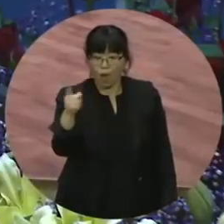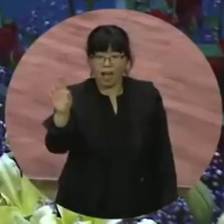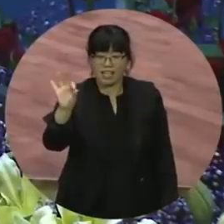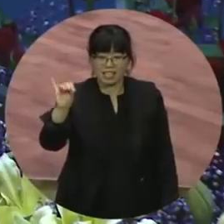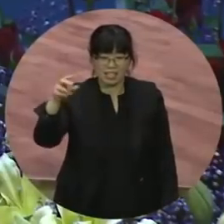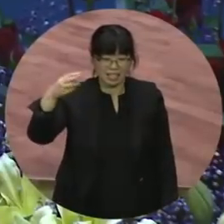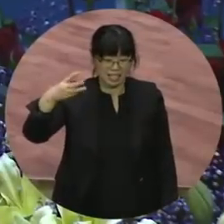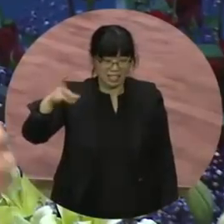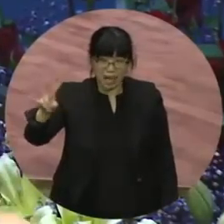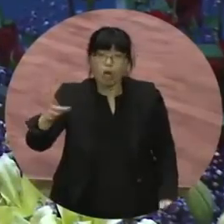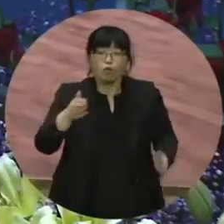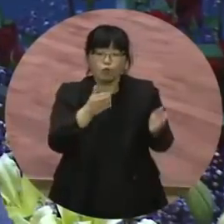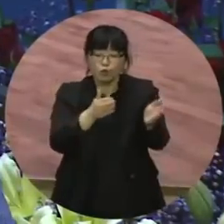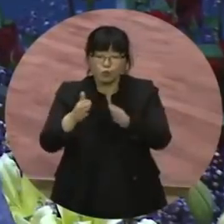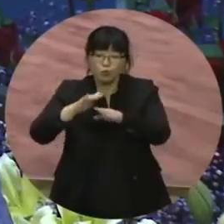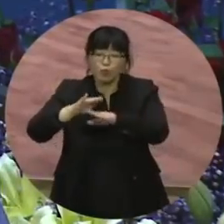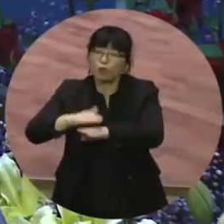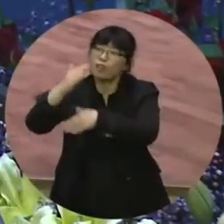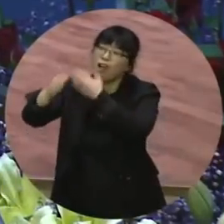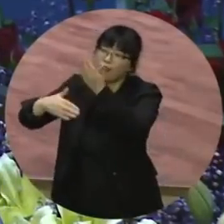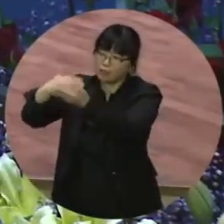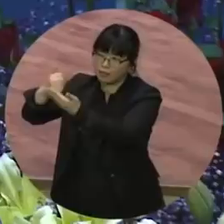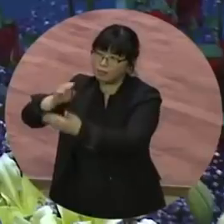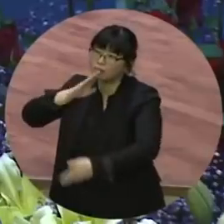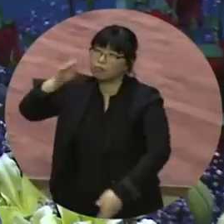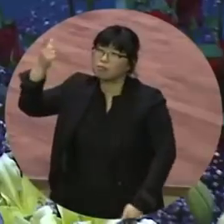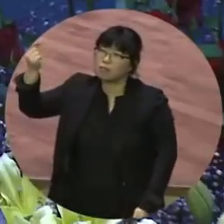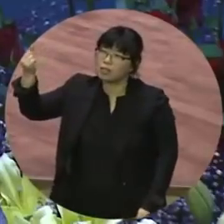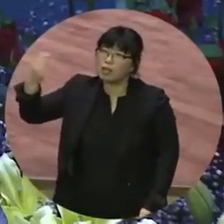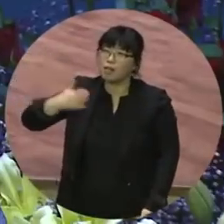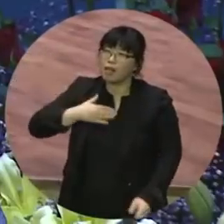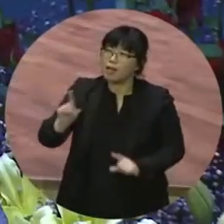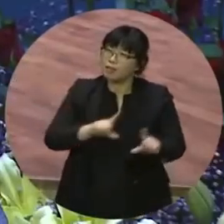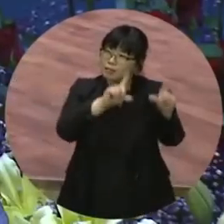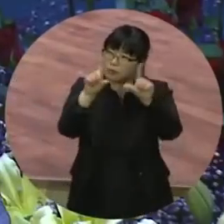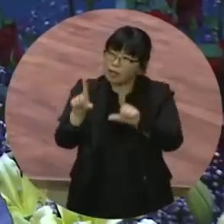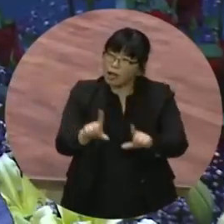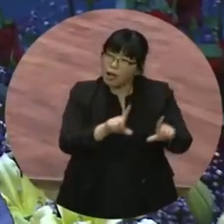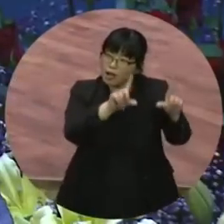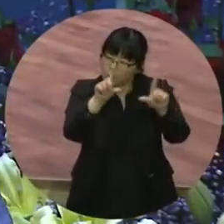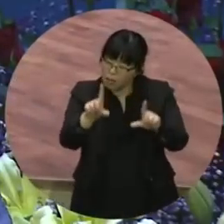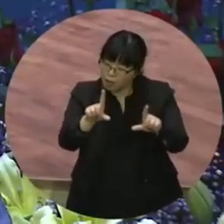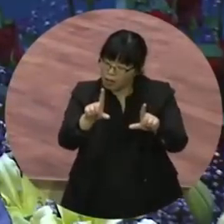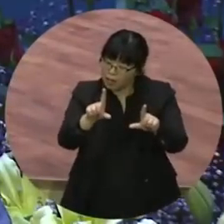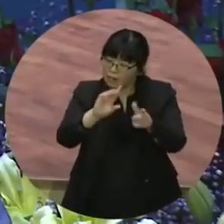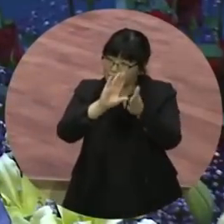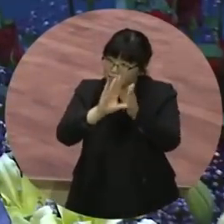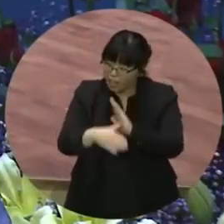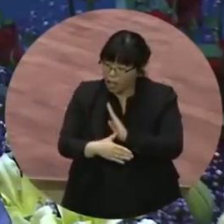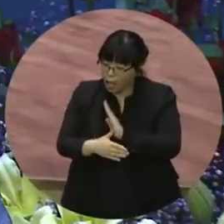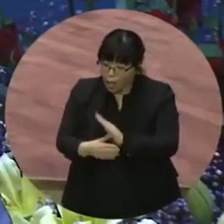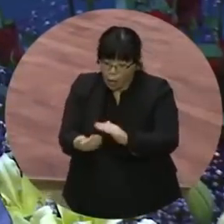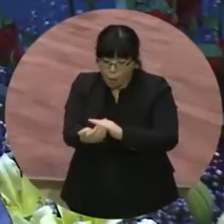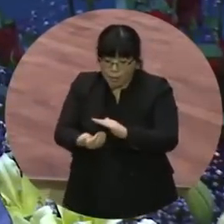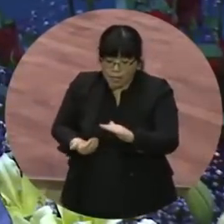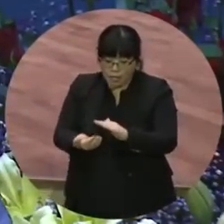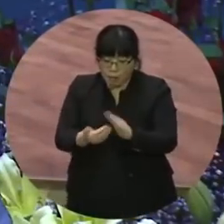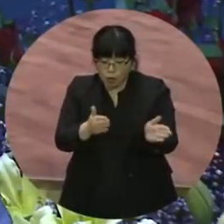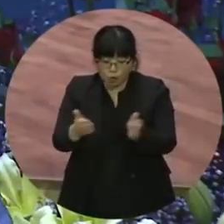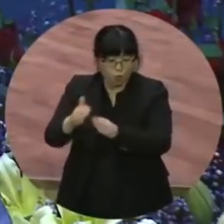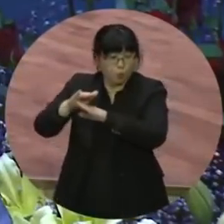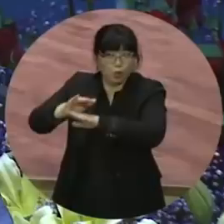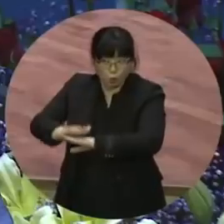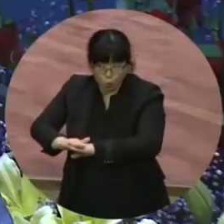체험하시기 바랍니다. 아, 하나님이 미리 준비해 놓으셨구나. 하나님이 이렇게 하나님의 세밀하게